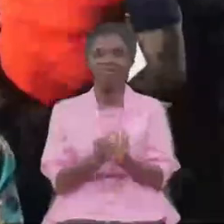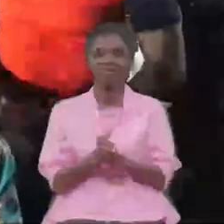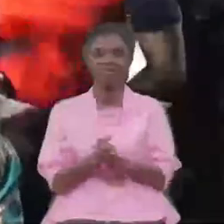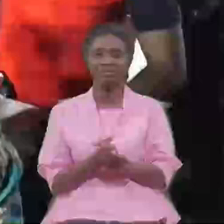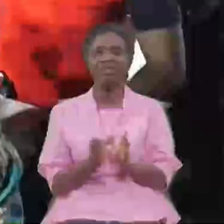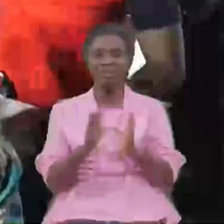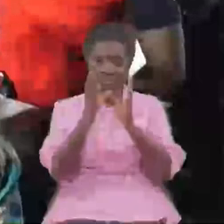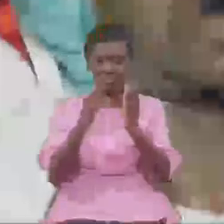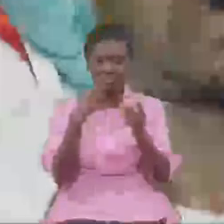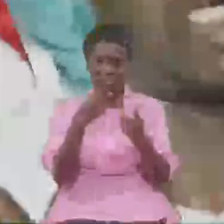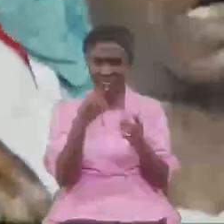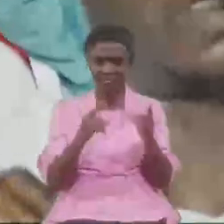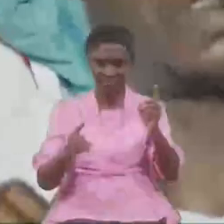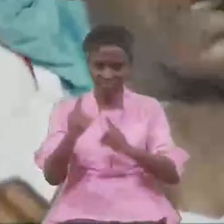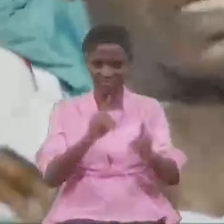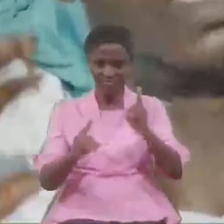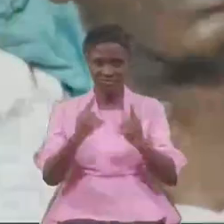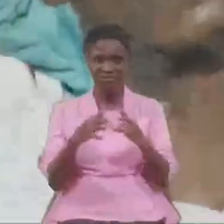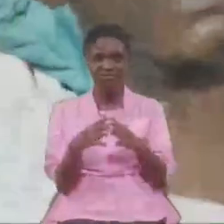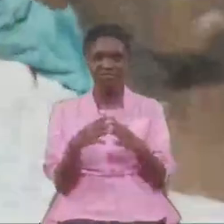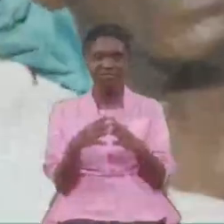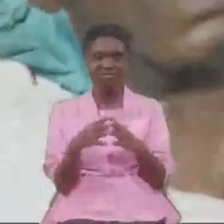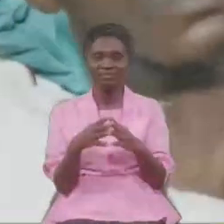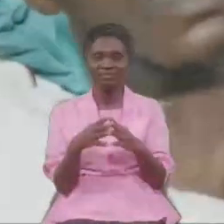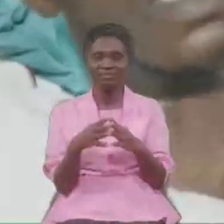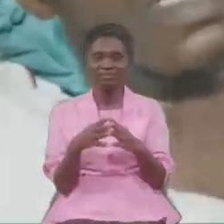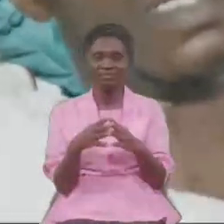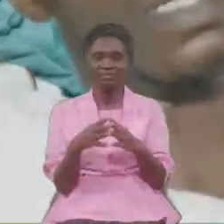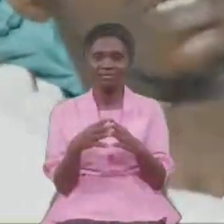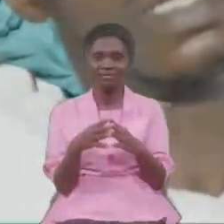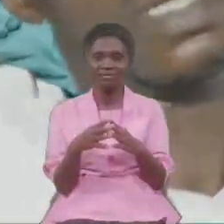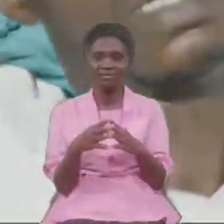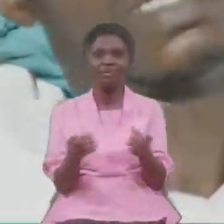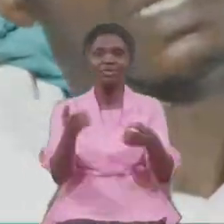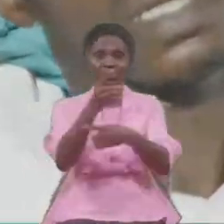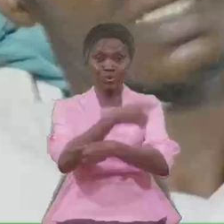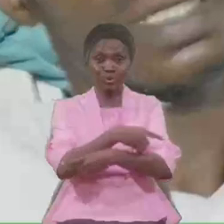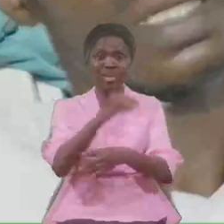Il faut le répéter aujourd'hui. J'ai le salut.